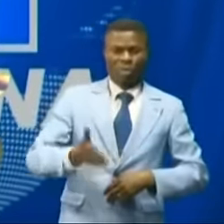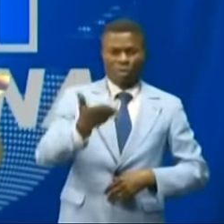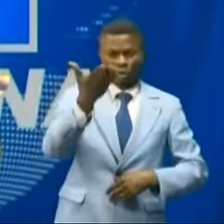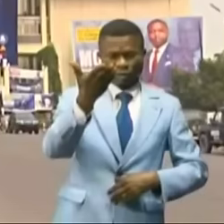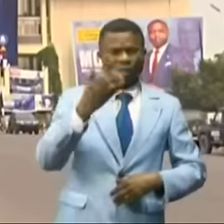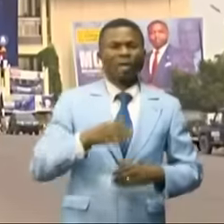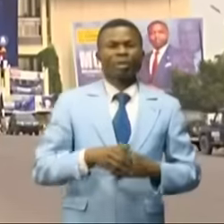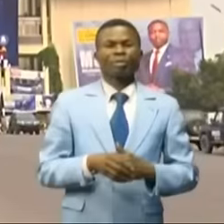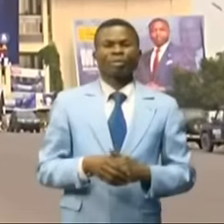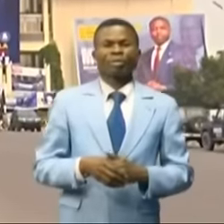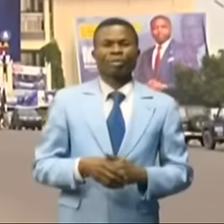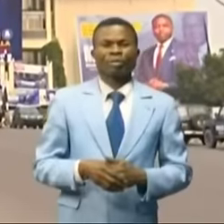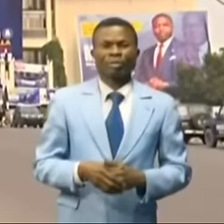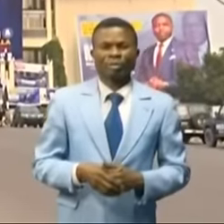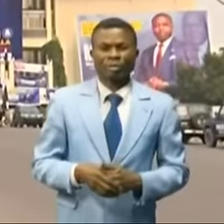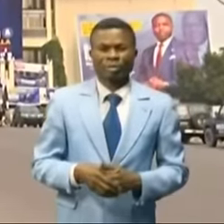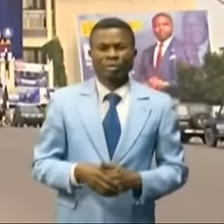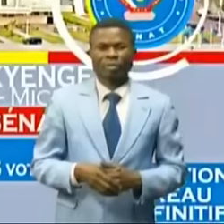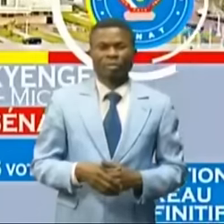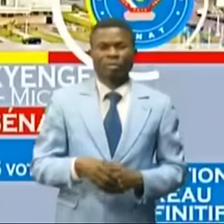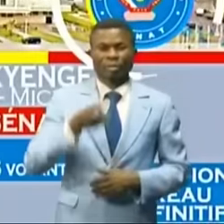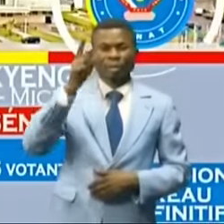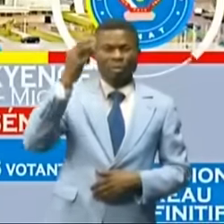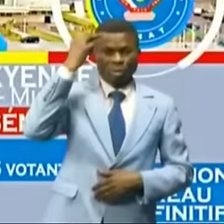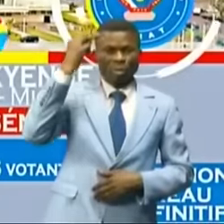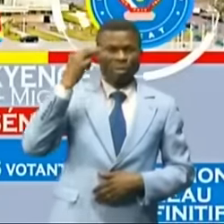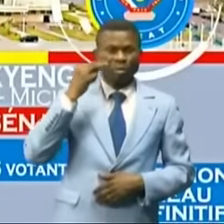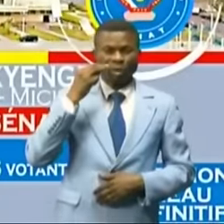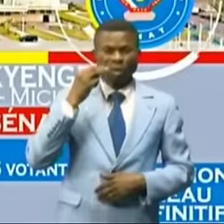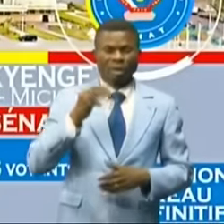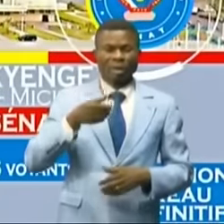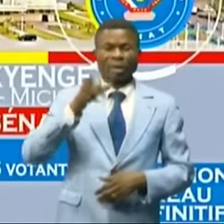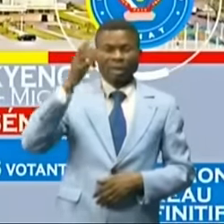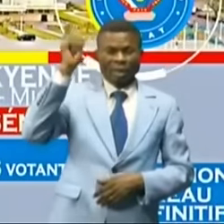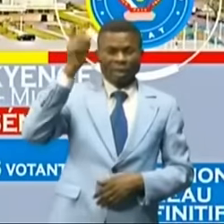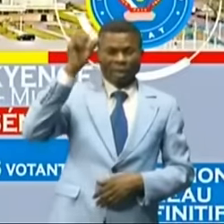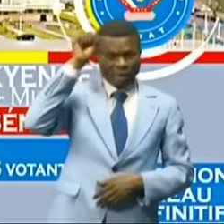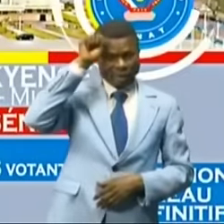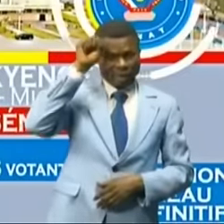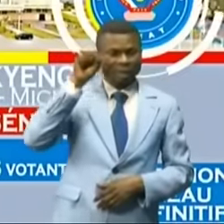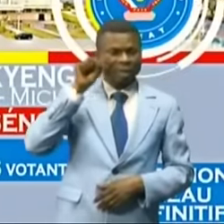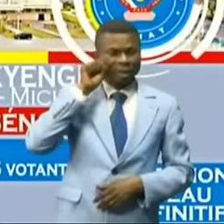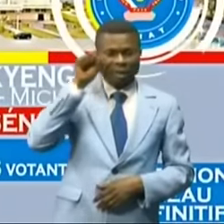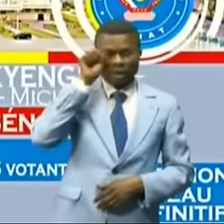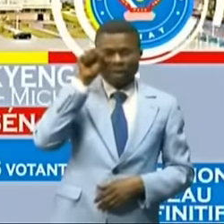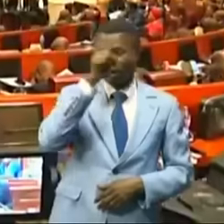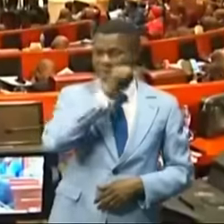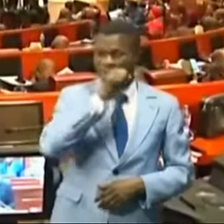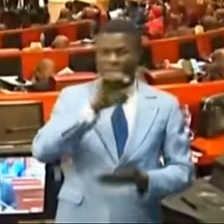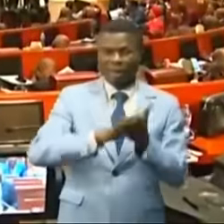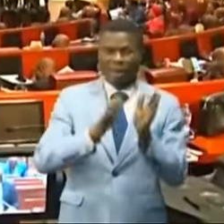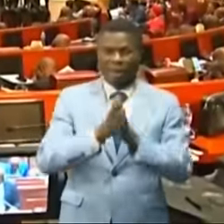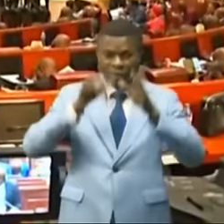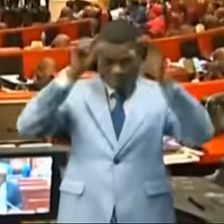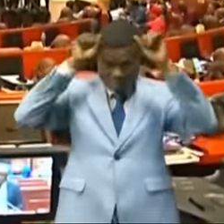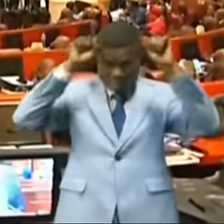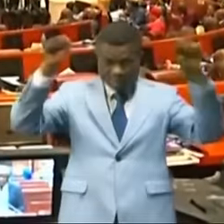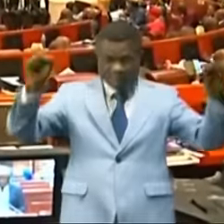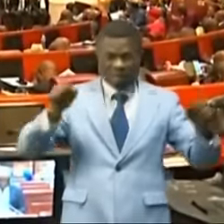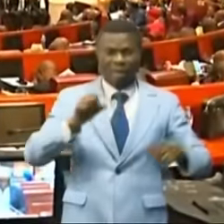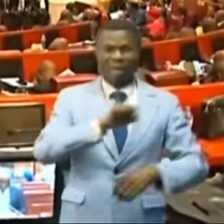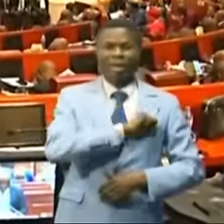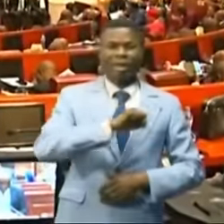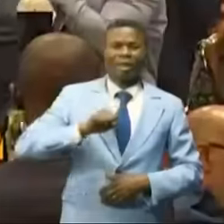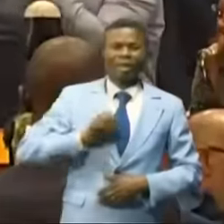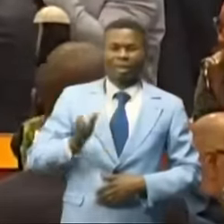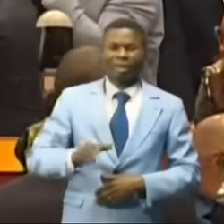Dondo. Le premier ministre honoraire Jean-Michel Samalukonde a été élu président du Sénat au cours de la plénière de ce